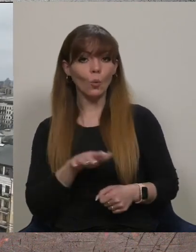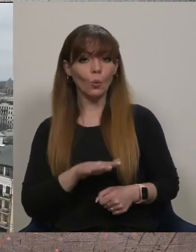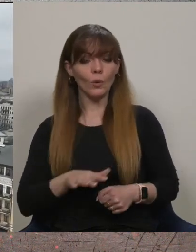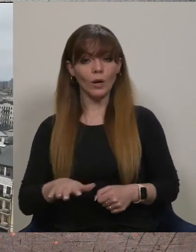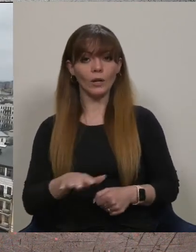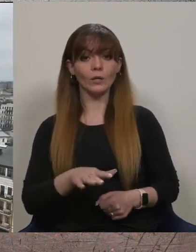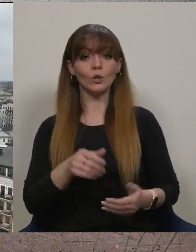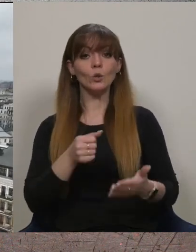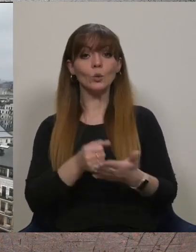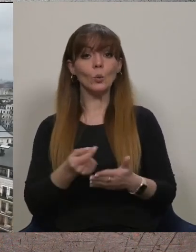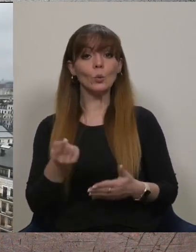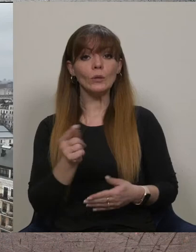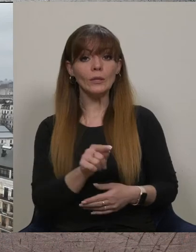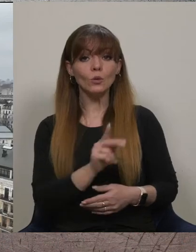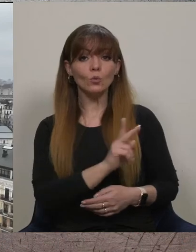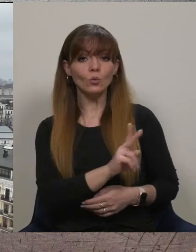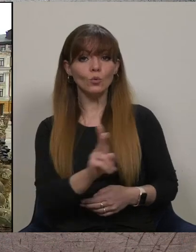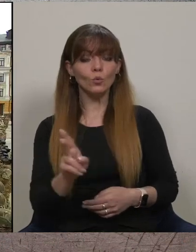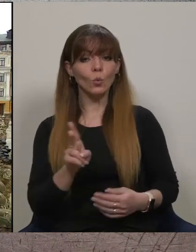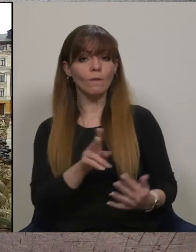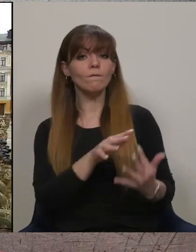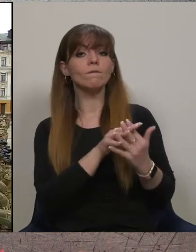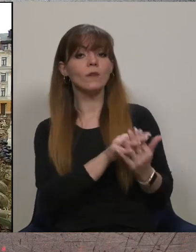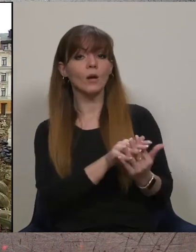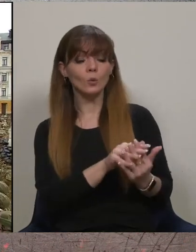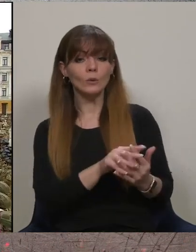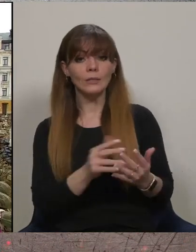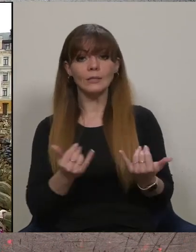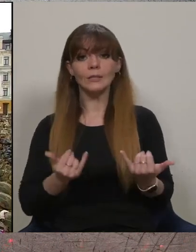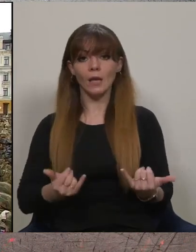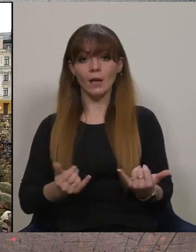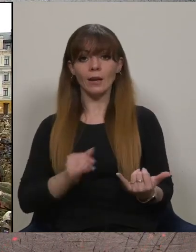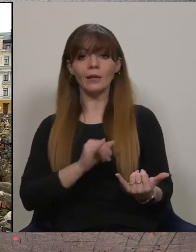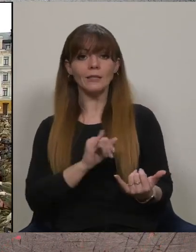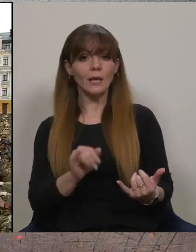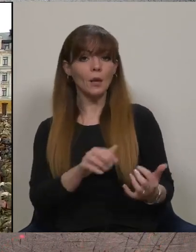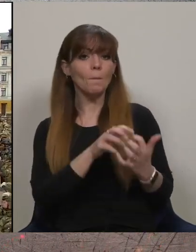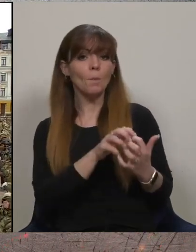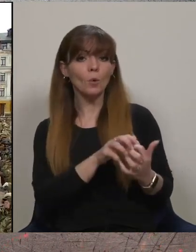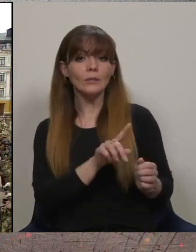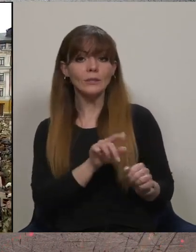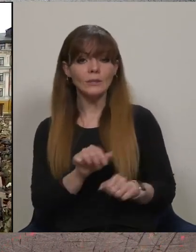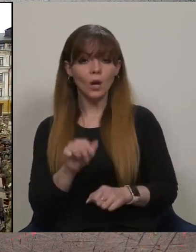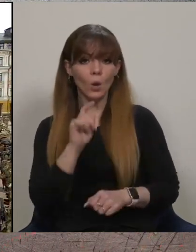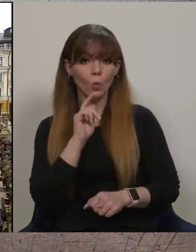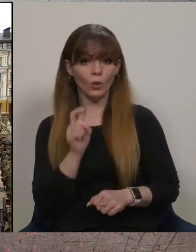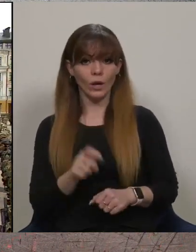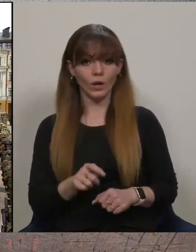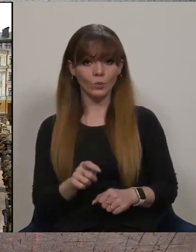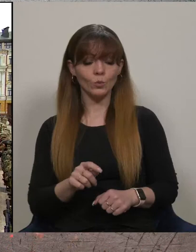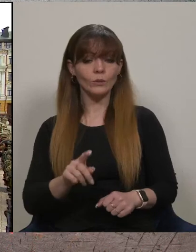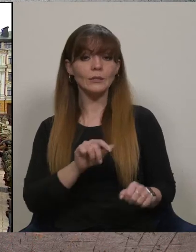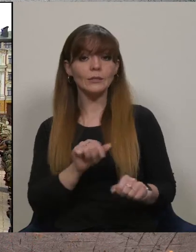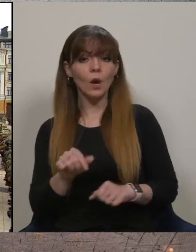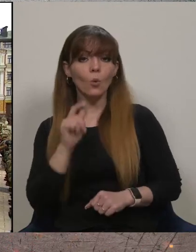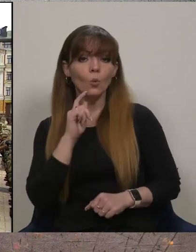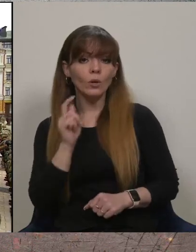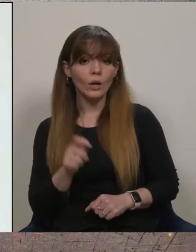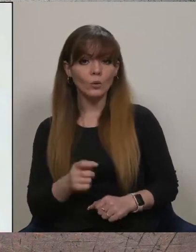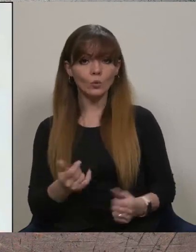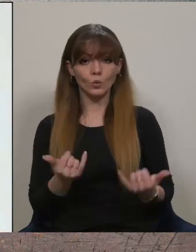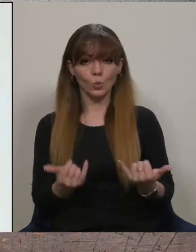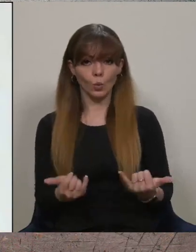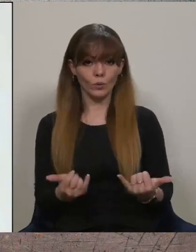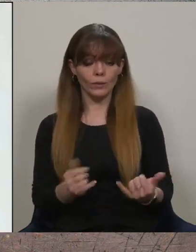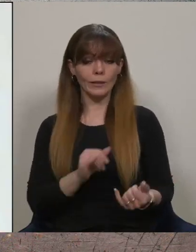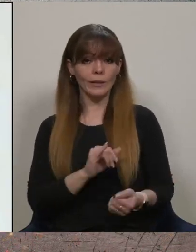до тих, хто воює зараз і бореться за Україну, за Україну сьогодні,